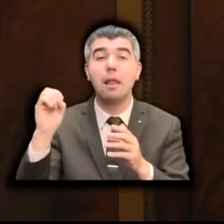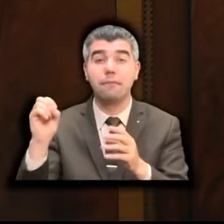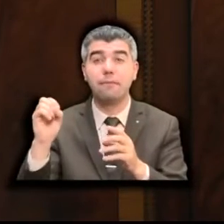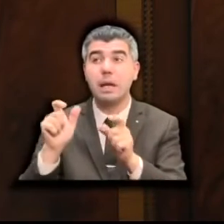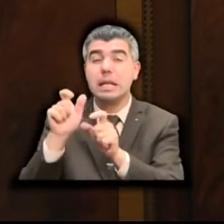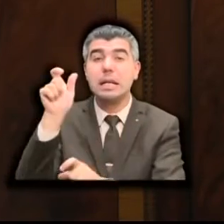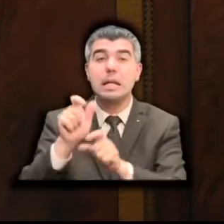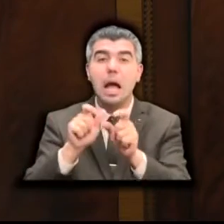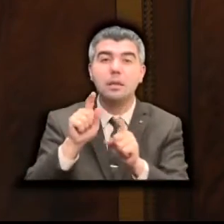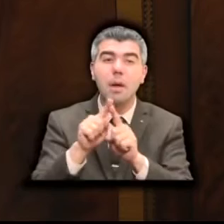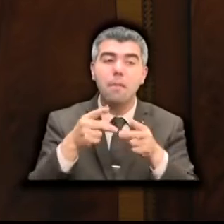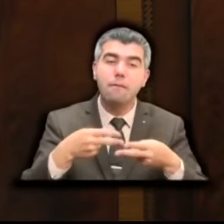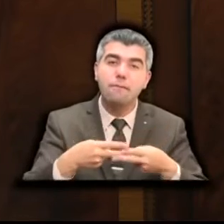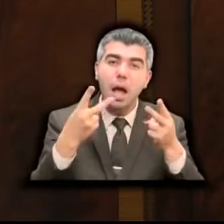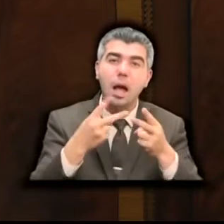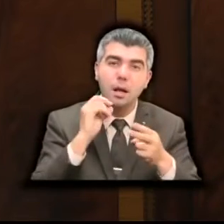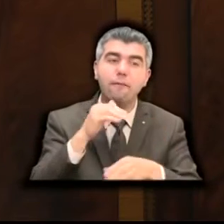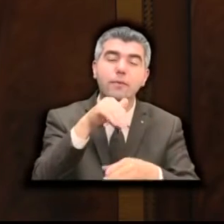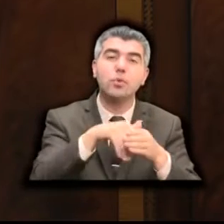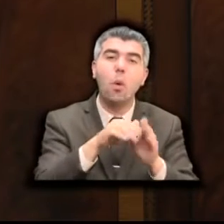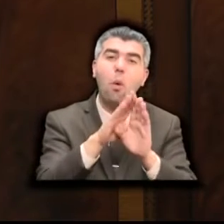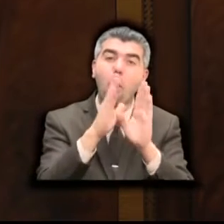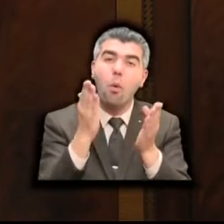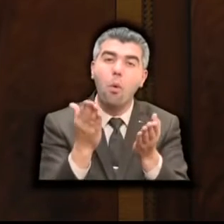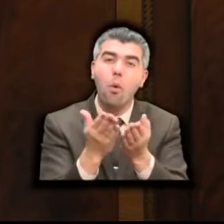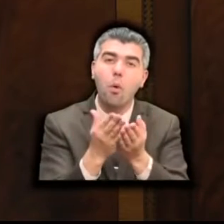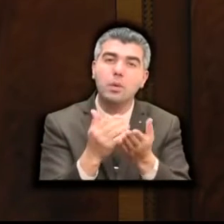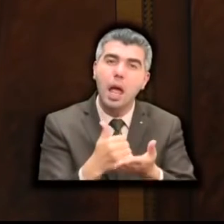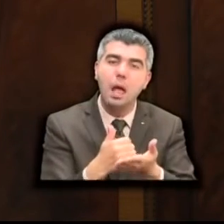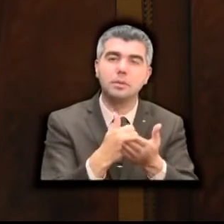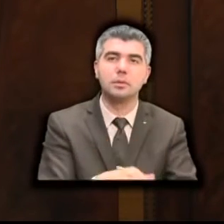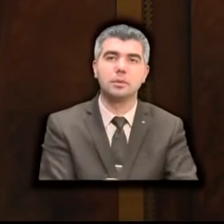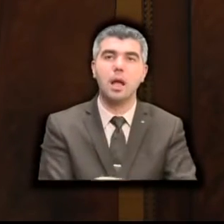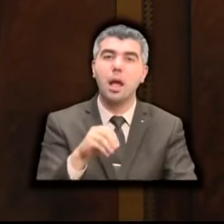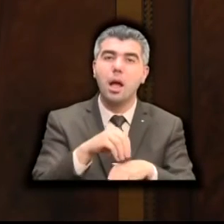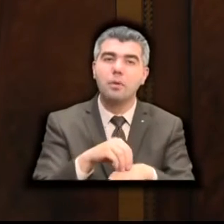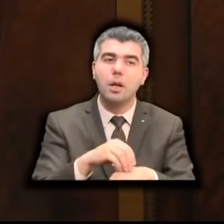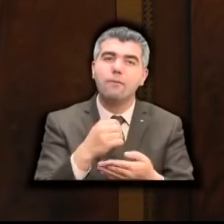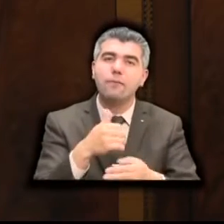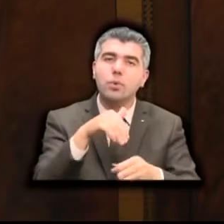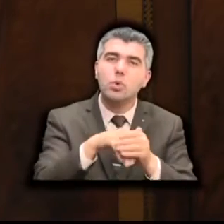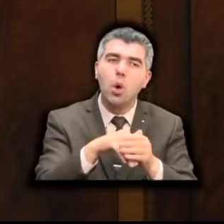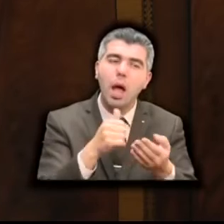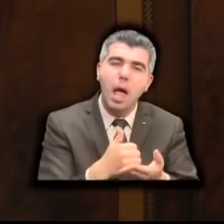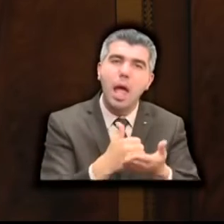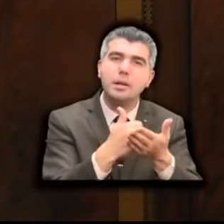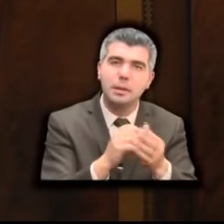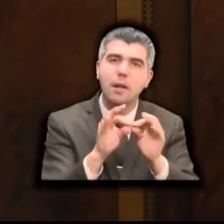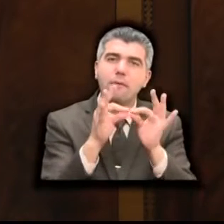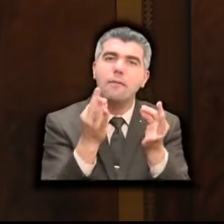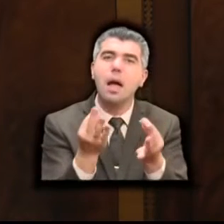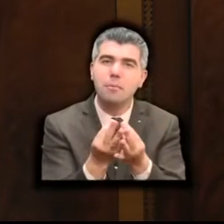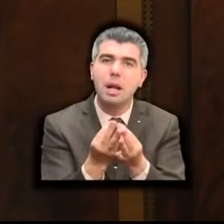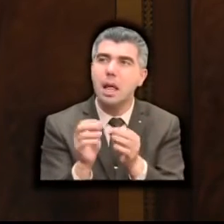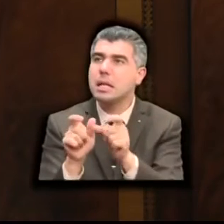حين تقديمه لمرسوم صندوق دعم الأرامل. فيما يتعلق بصندوق التكافل العائلي، نتساءل كذلك عن محدودية عدد المستفيدات